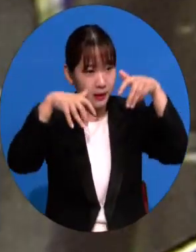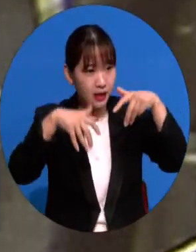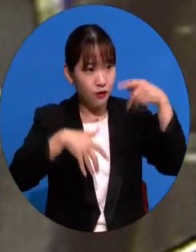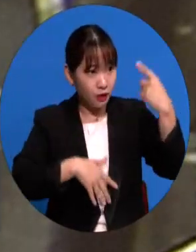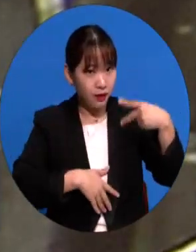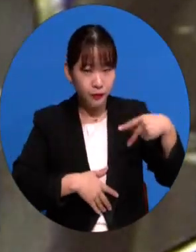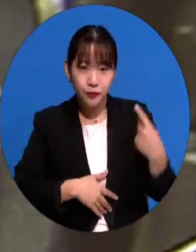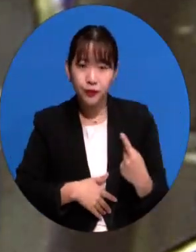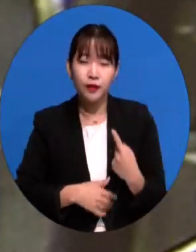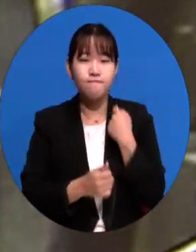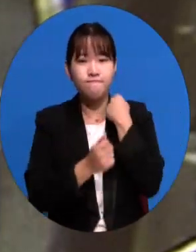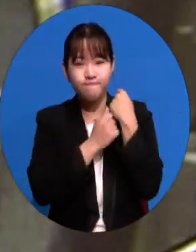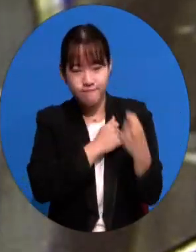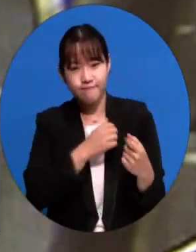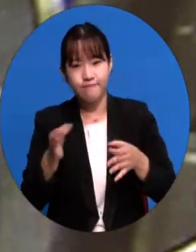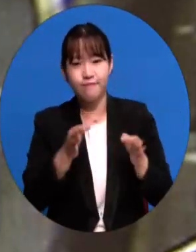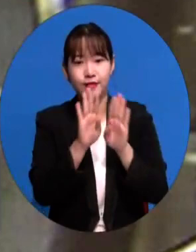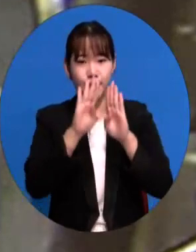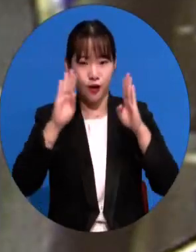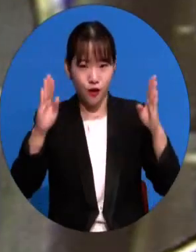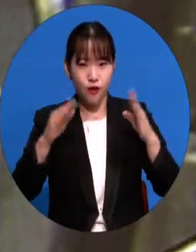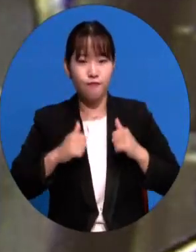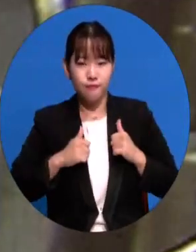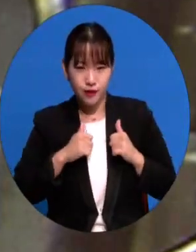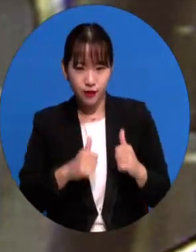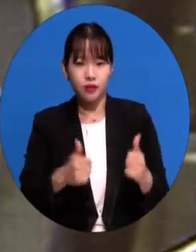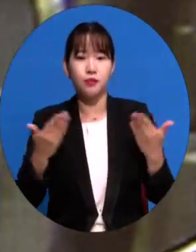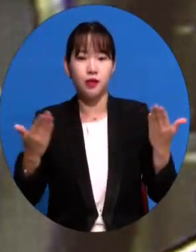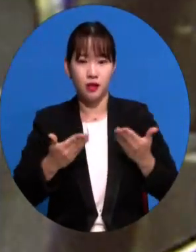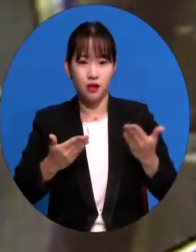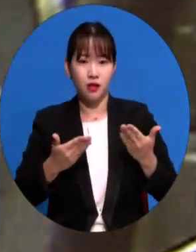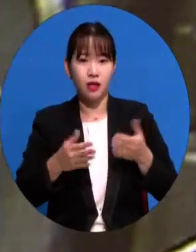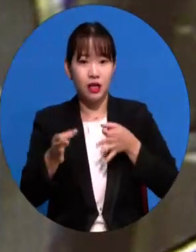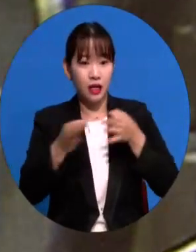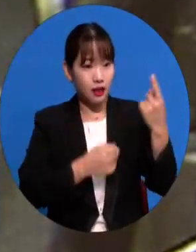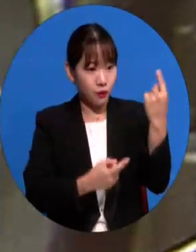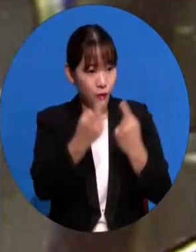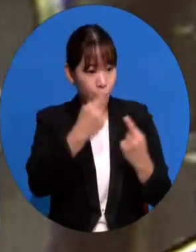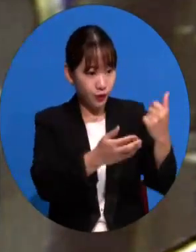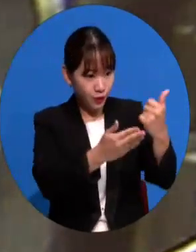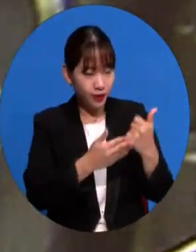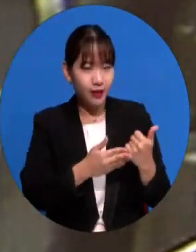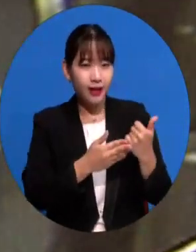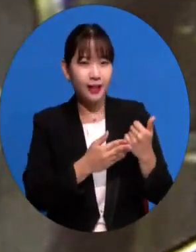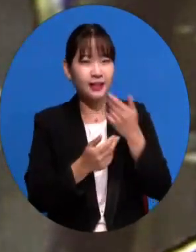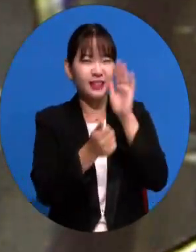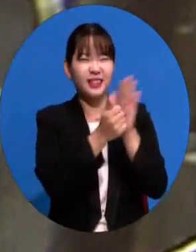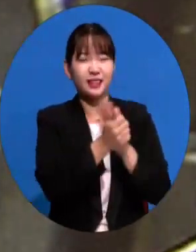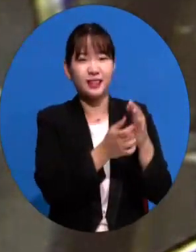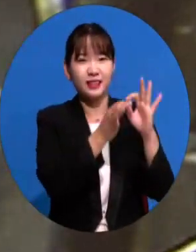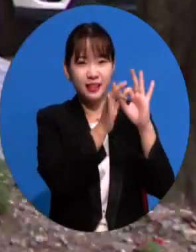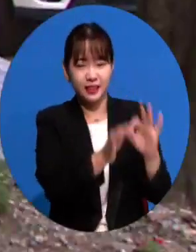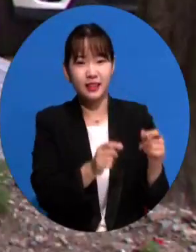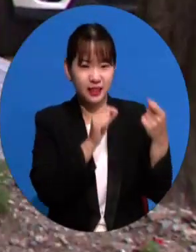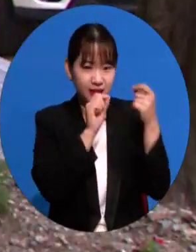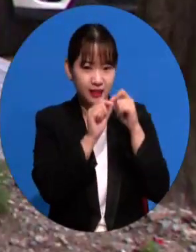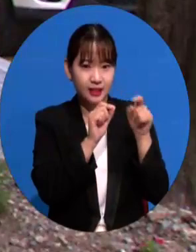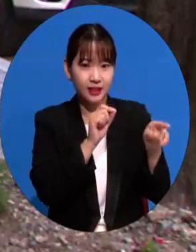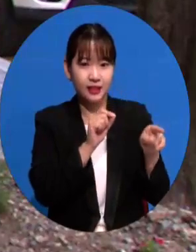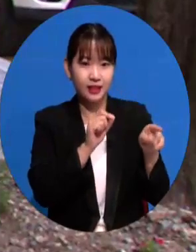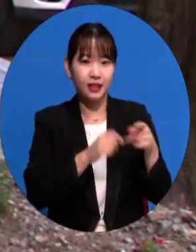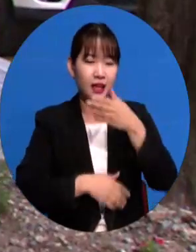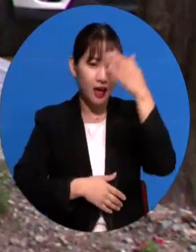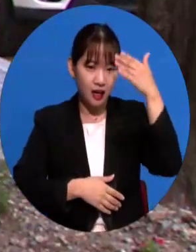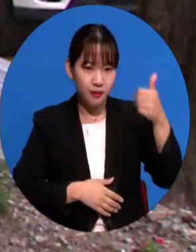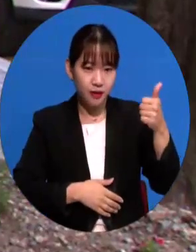장마철이었어도 어김없이 장사에 나섰을 만큼 성실했고 노점상을 찾아오는 손님들과도 사이가 좋았습니다. 그